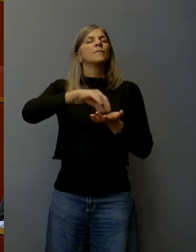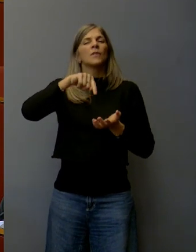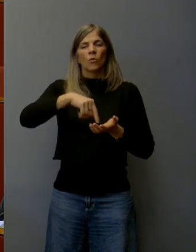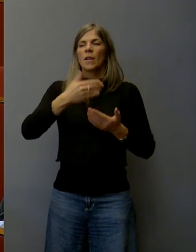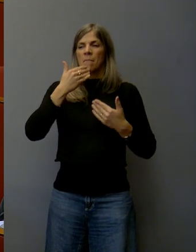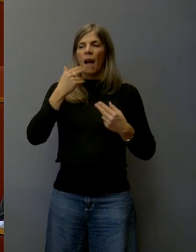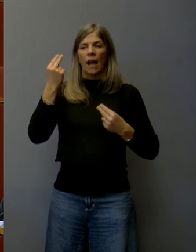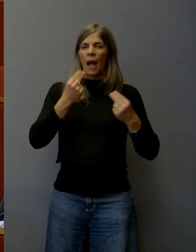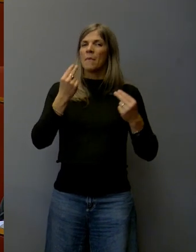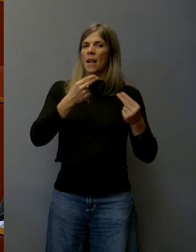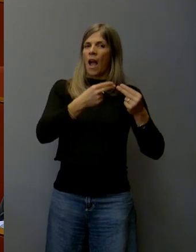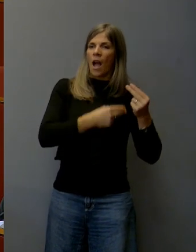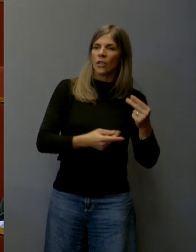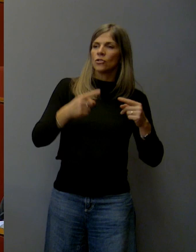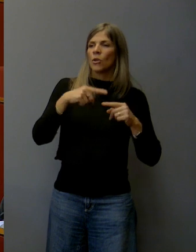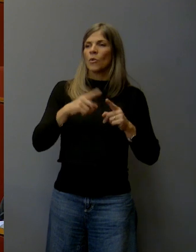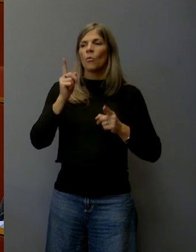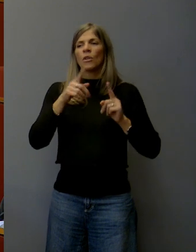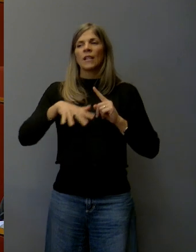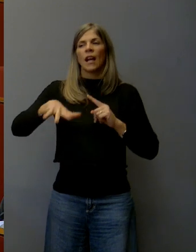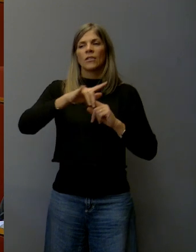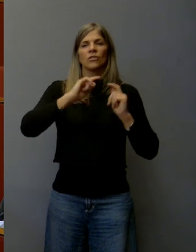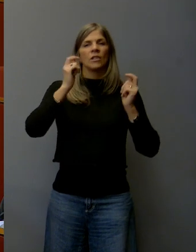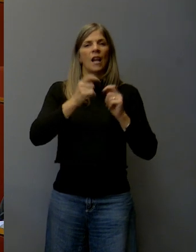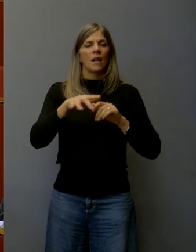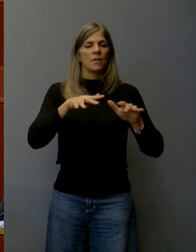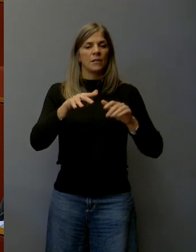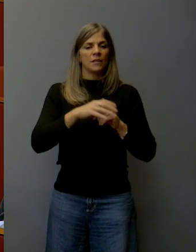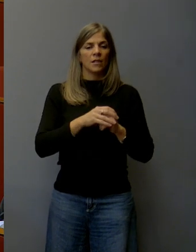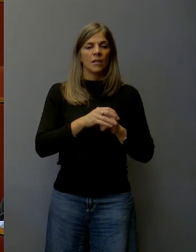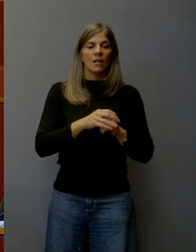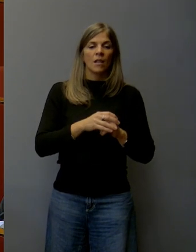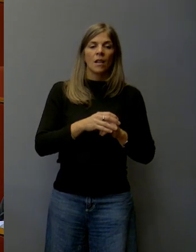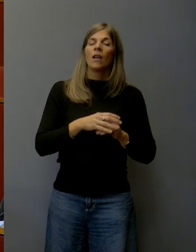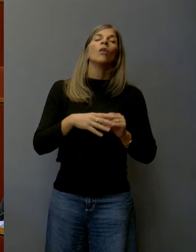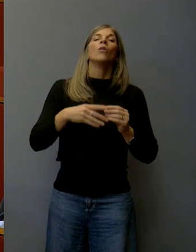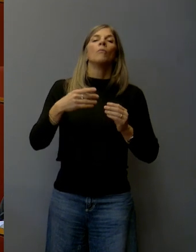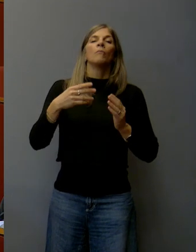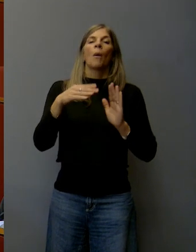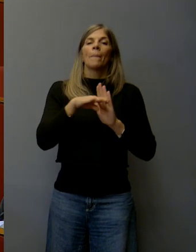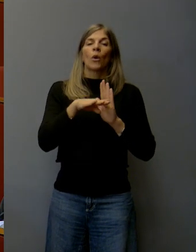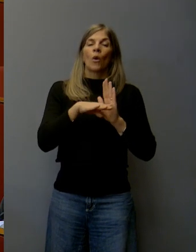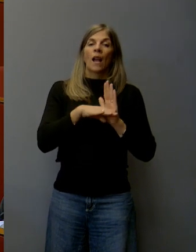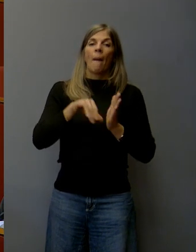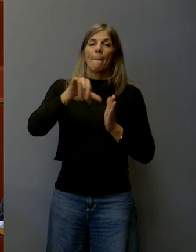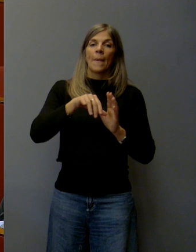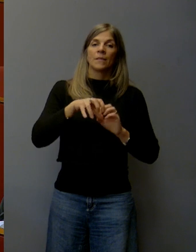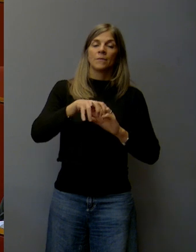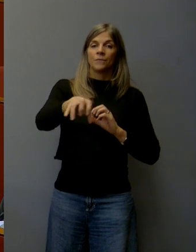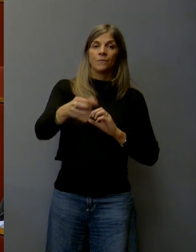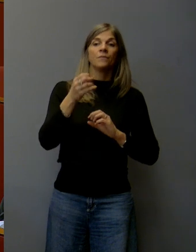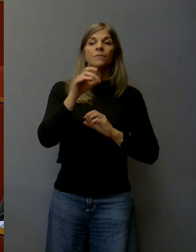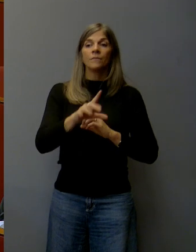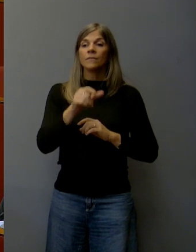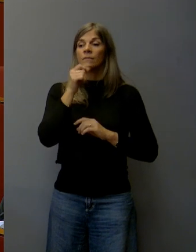in generale di questa amministrazione perché non è che si può fare un piano di decentramento culturale senza i cittadini